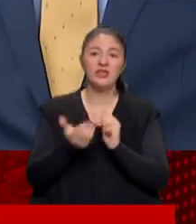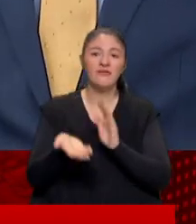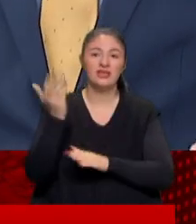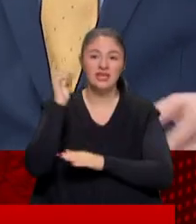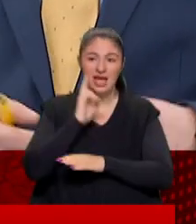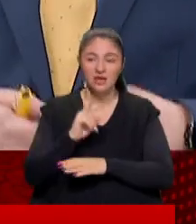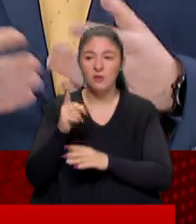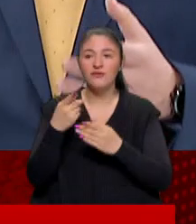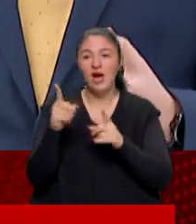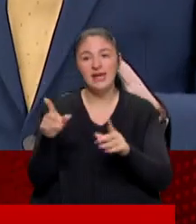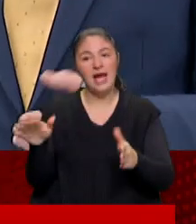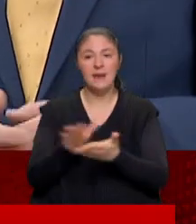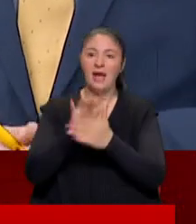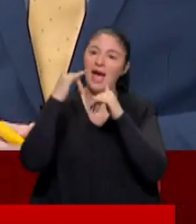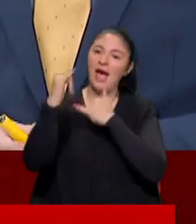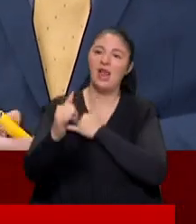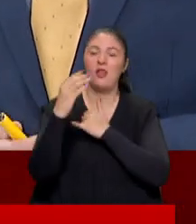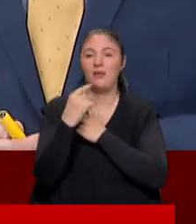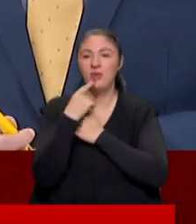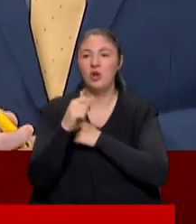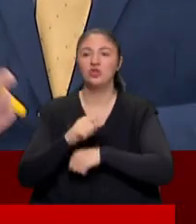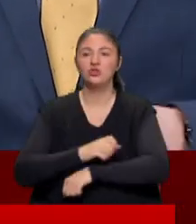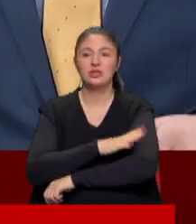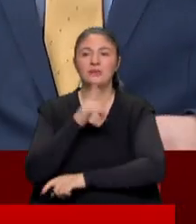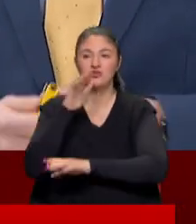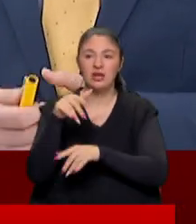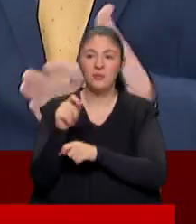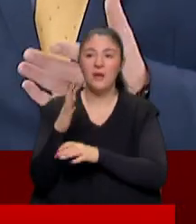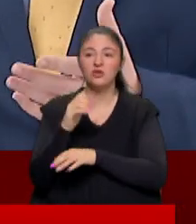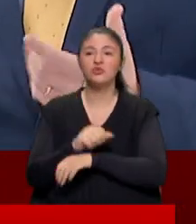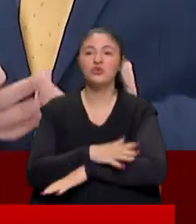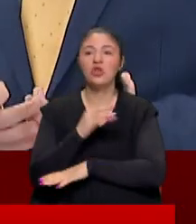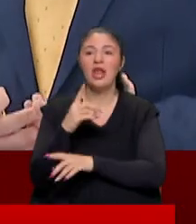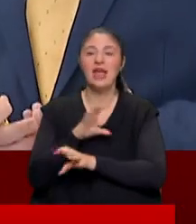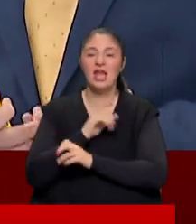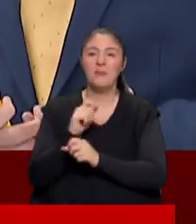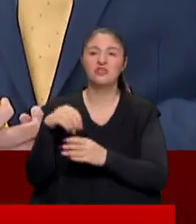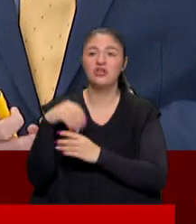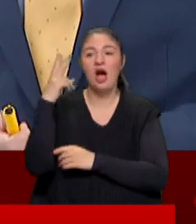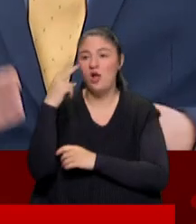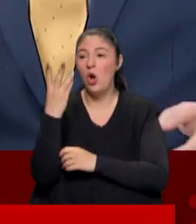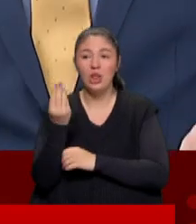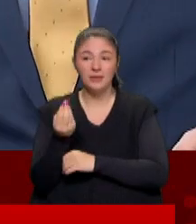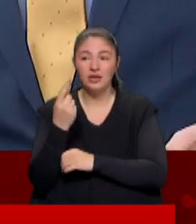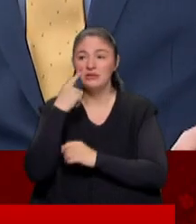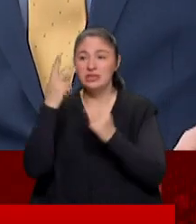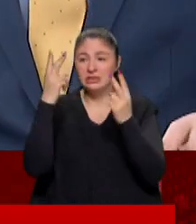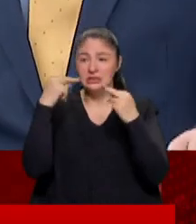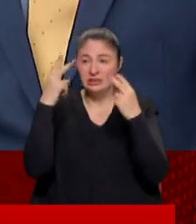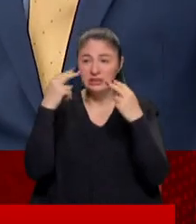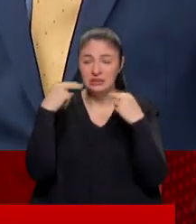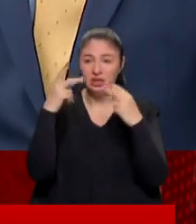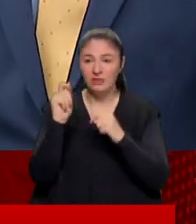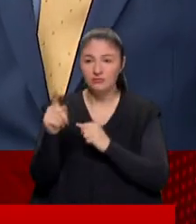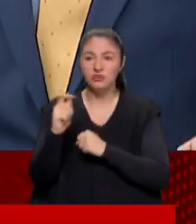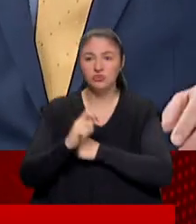zengin. Bu farkı kapatalım diye böyle duygusal da bir çağrı yapıyor. Belki duygusal olarak onları etkilemek için de ağlıyor. İşte gözyaşlarını